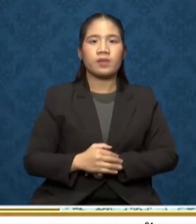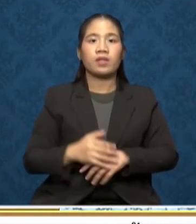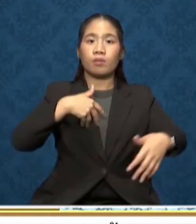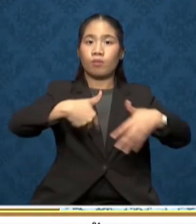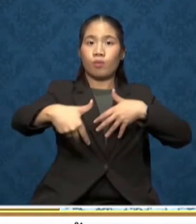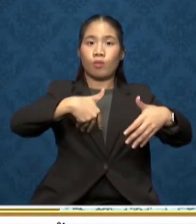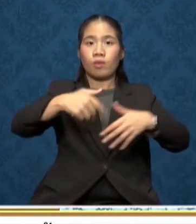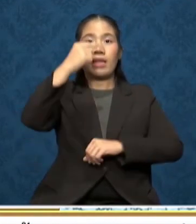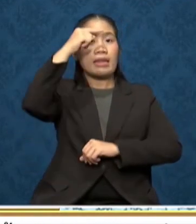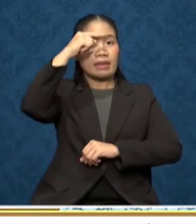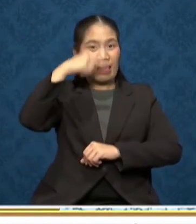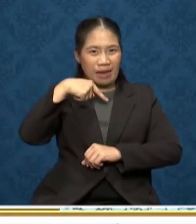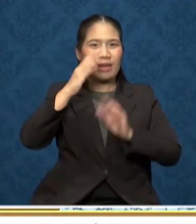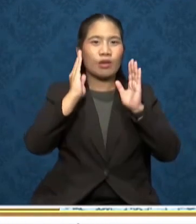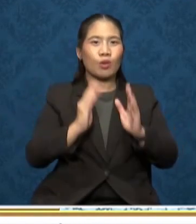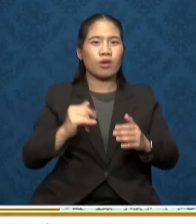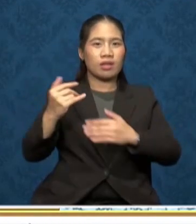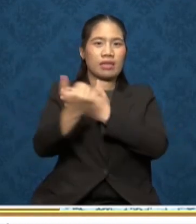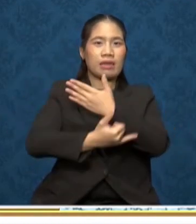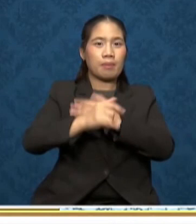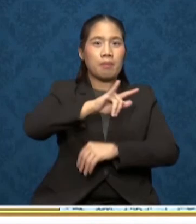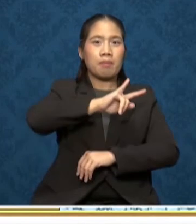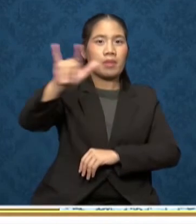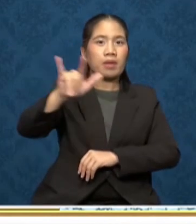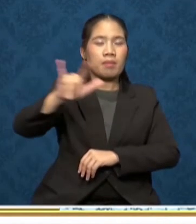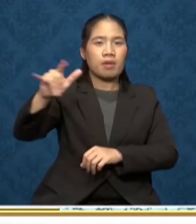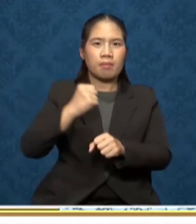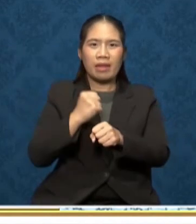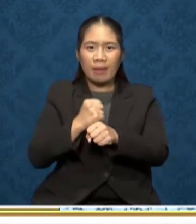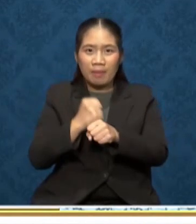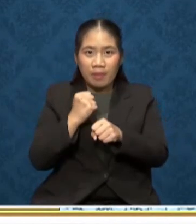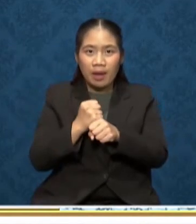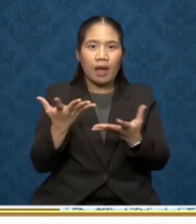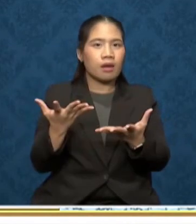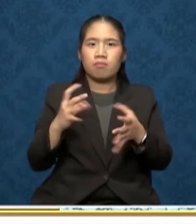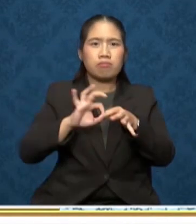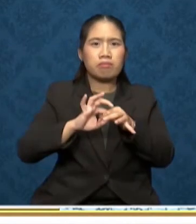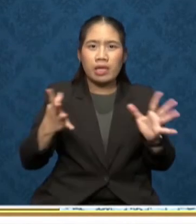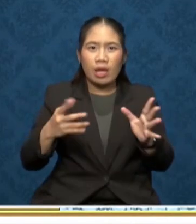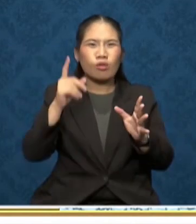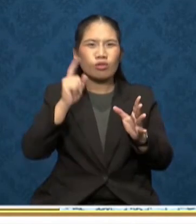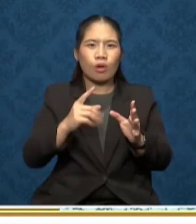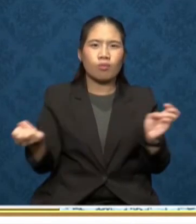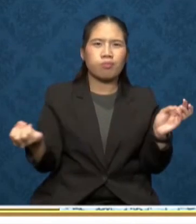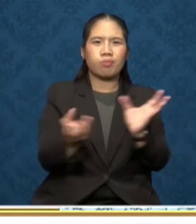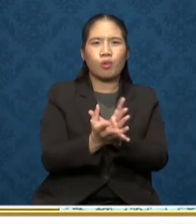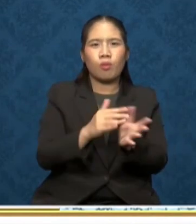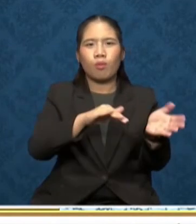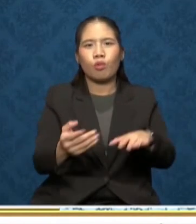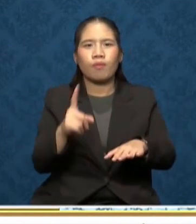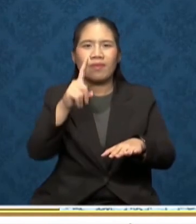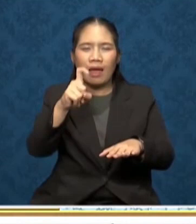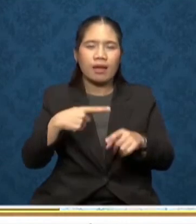ไทยผู้บริษุติเดินทไปประกอบอาชีพที่ Israel ซึ่มได้เกี่วกับการสู้รบใด ตองมาเสียชีวิตบาทเจ็บตกเปตัประกัน